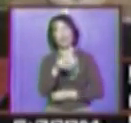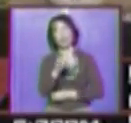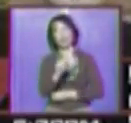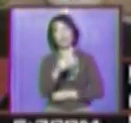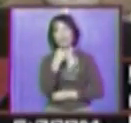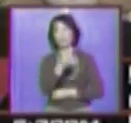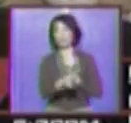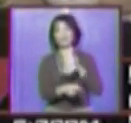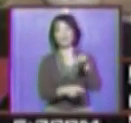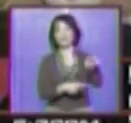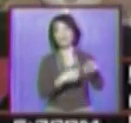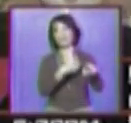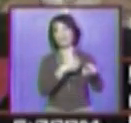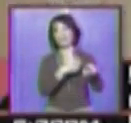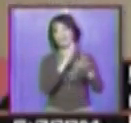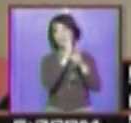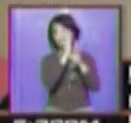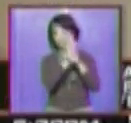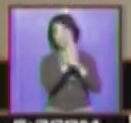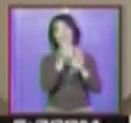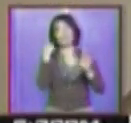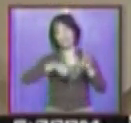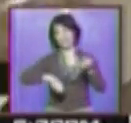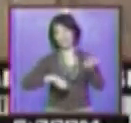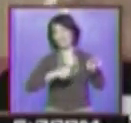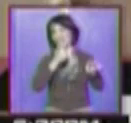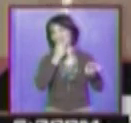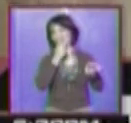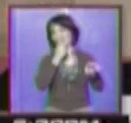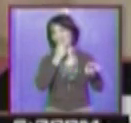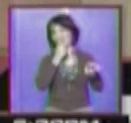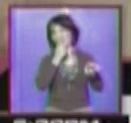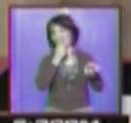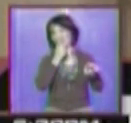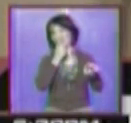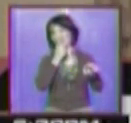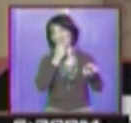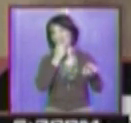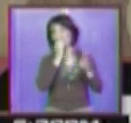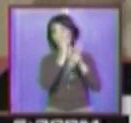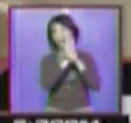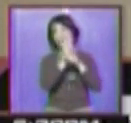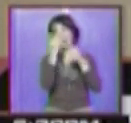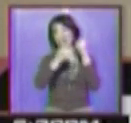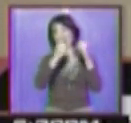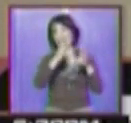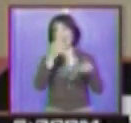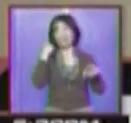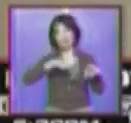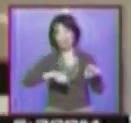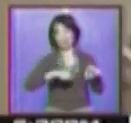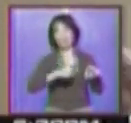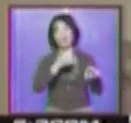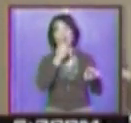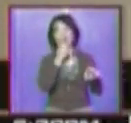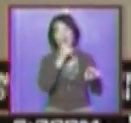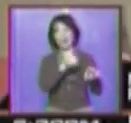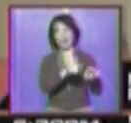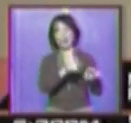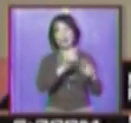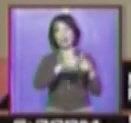paglabag talaga ang bus driver. Ang truck po talaga, nasa medyo nakasakop ng nakaya nakagawa ng obstruction. Tumating po itong